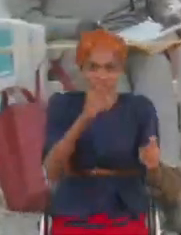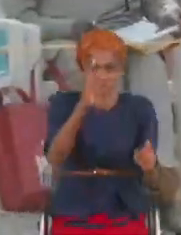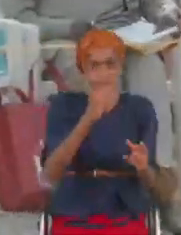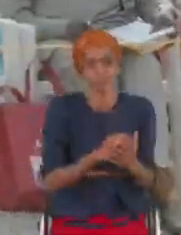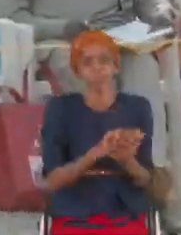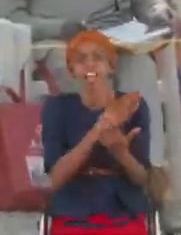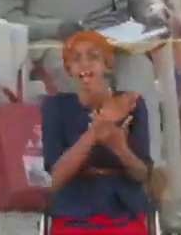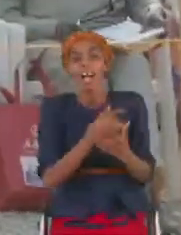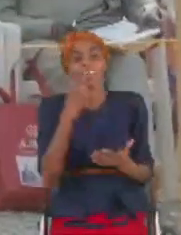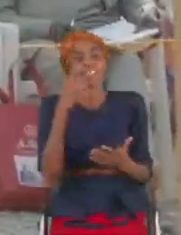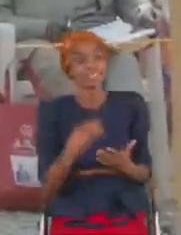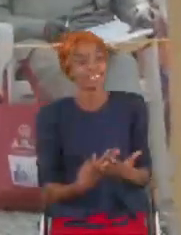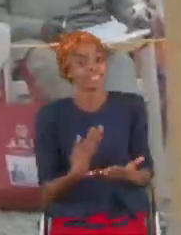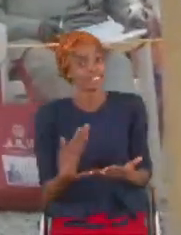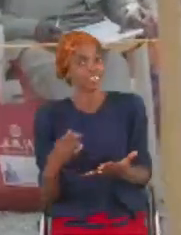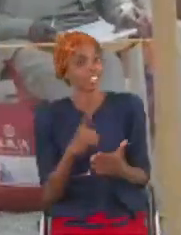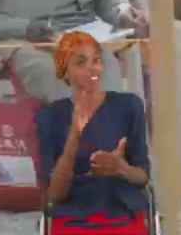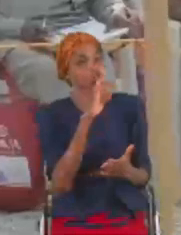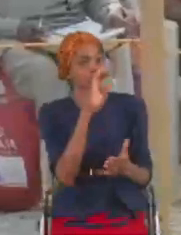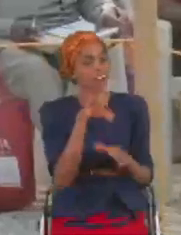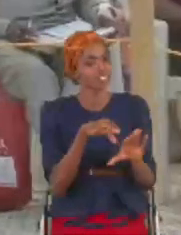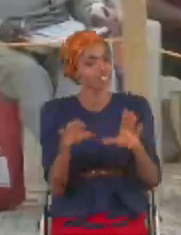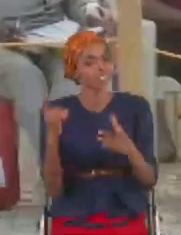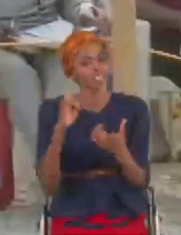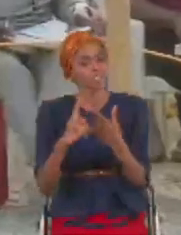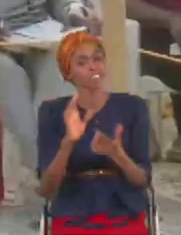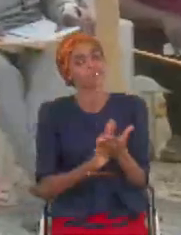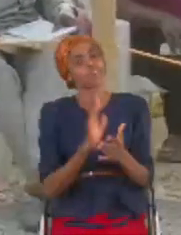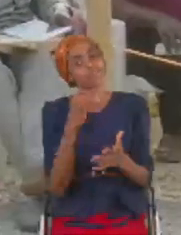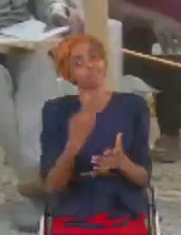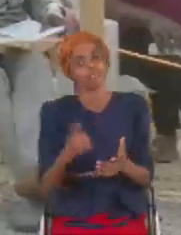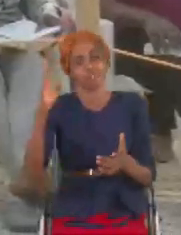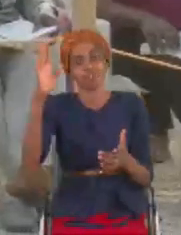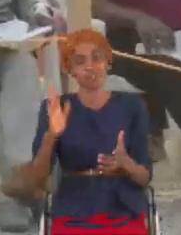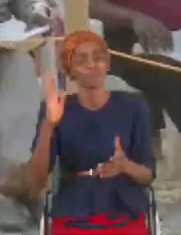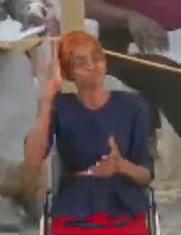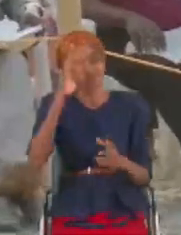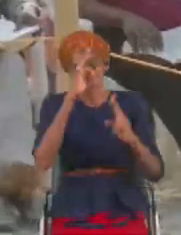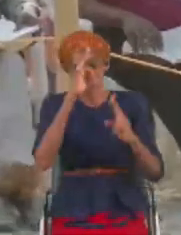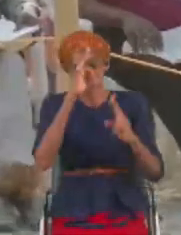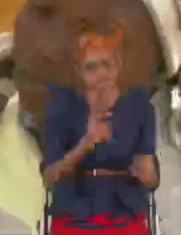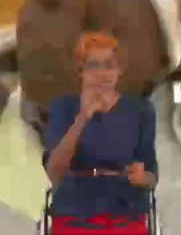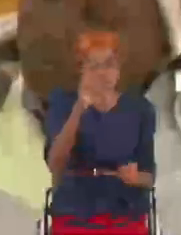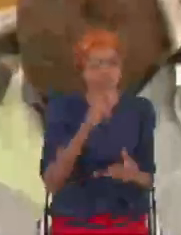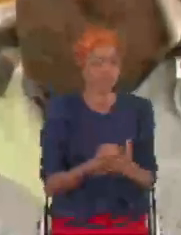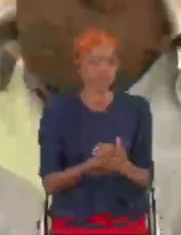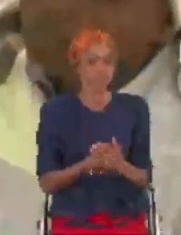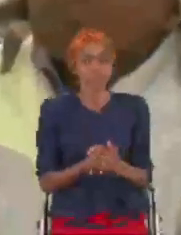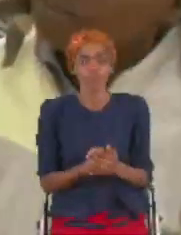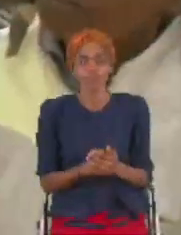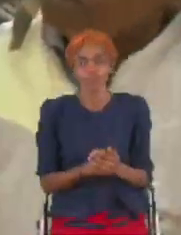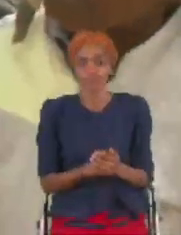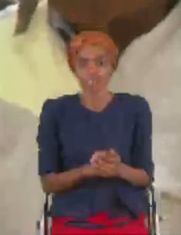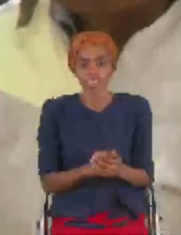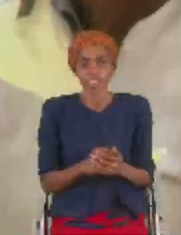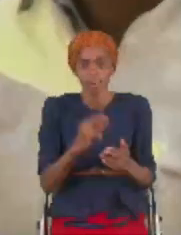il les choses que tu fais pour la gloire de dieu vous adorez le